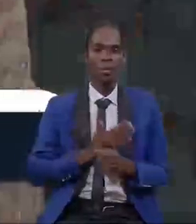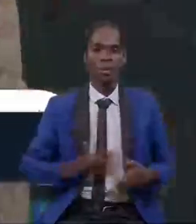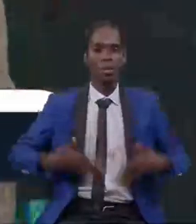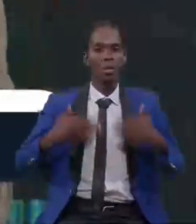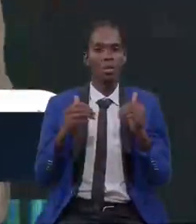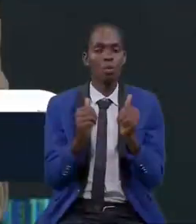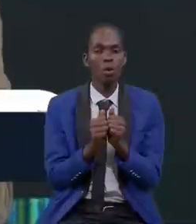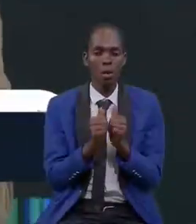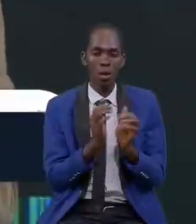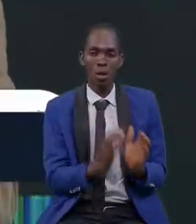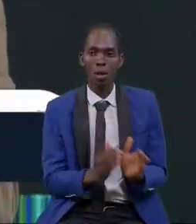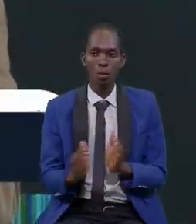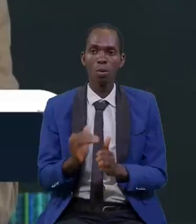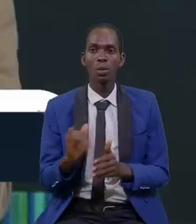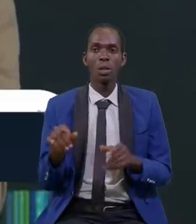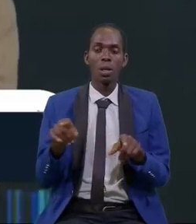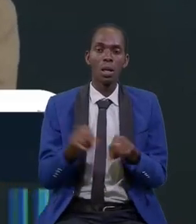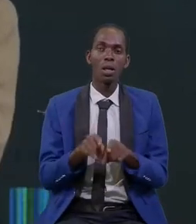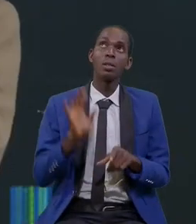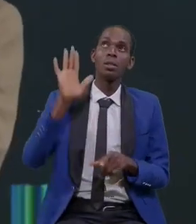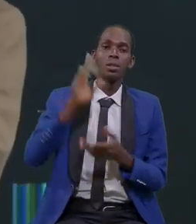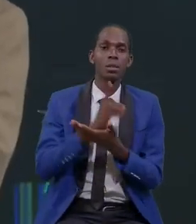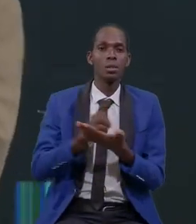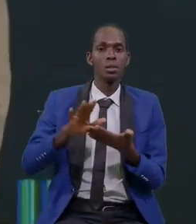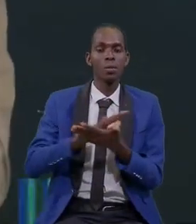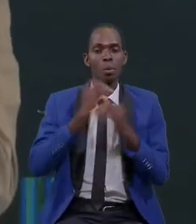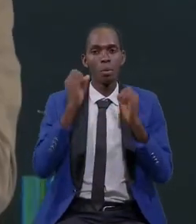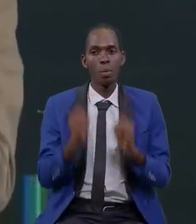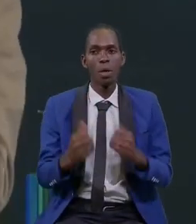selon 2 Pierre 1:3.